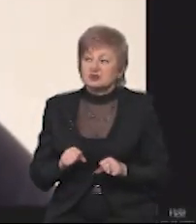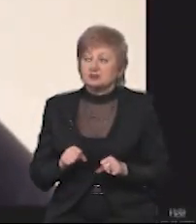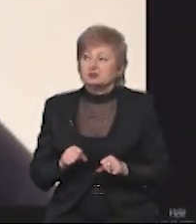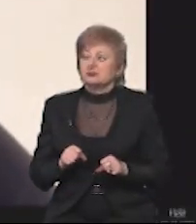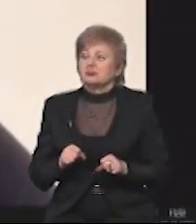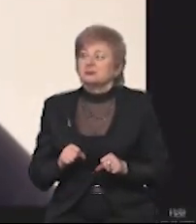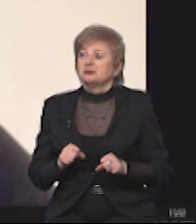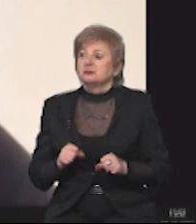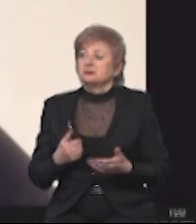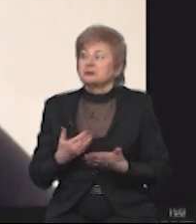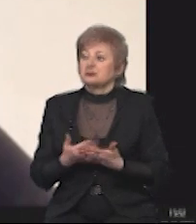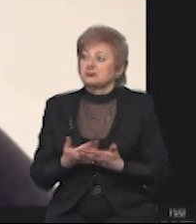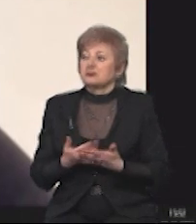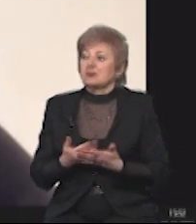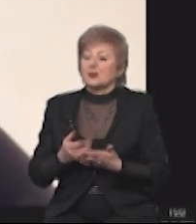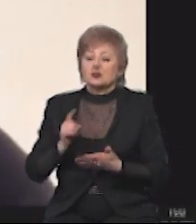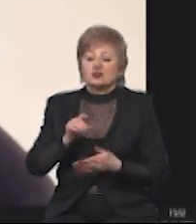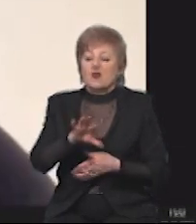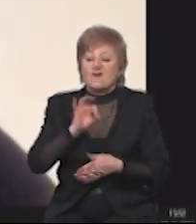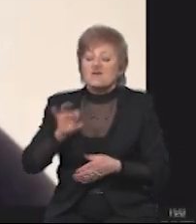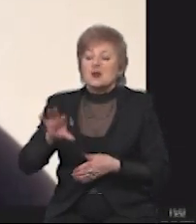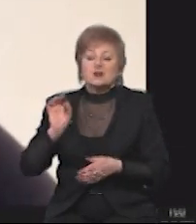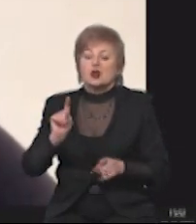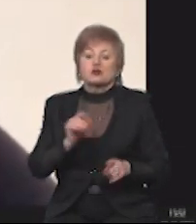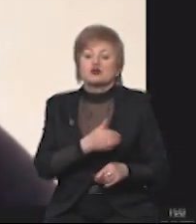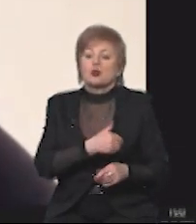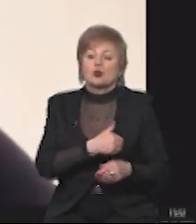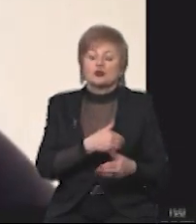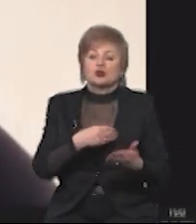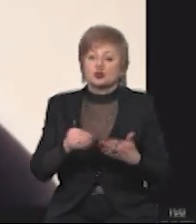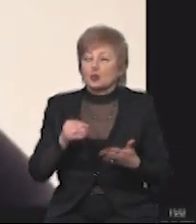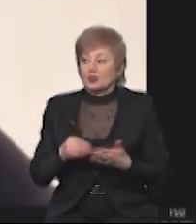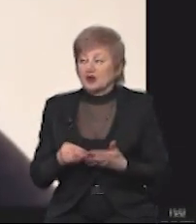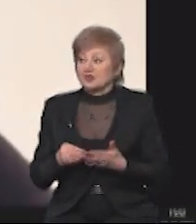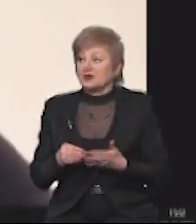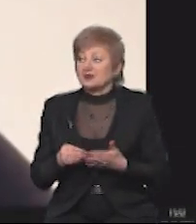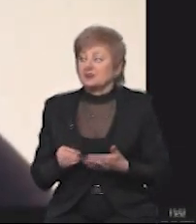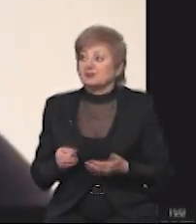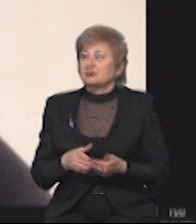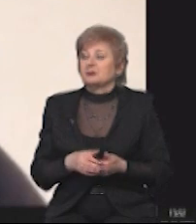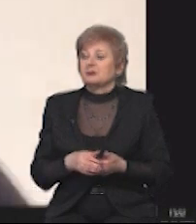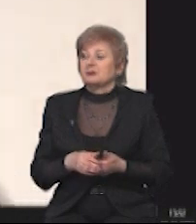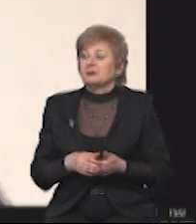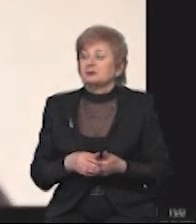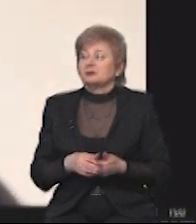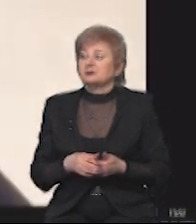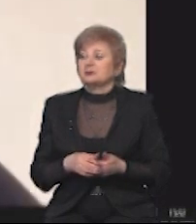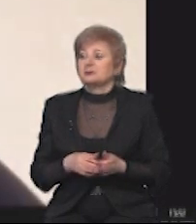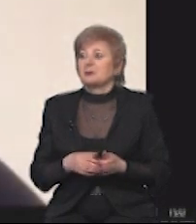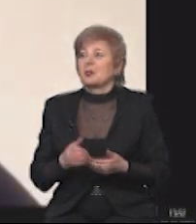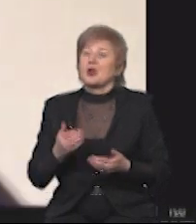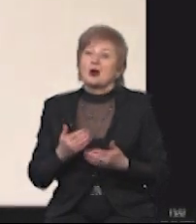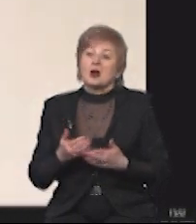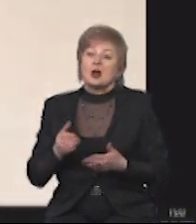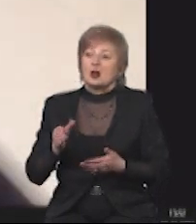таких условиях фермеру самому выбирать, куда продавать эти продукты. Потому что на данный момент мы созданы такие условия, что в принципе